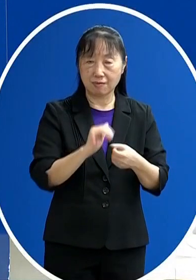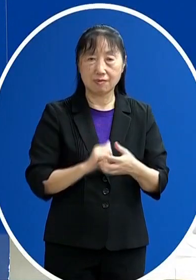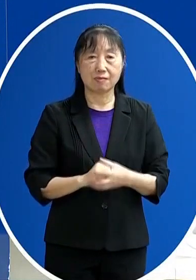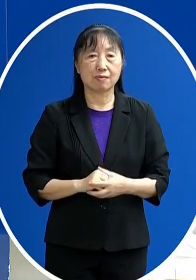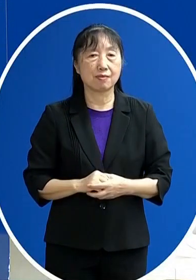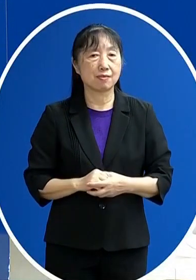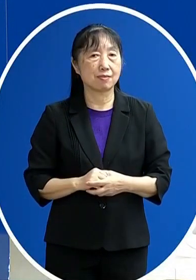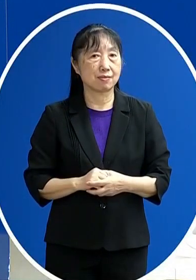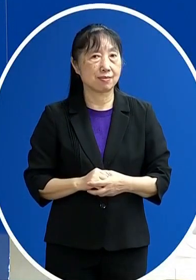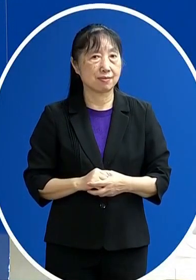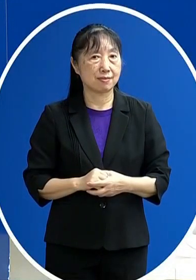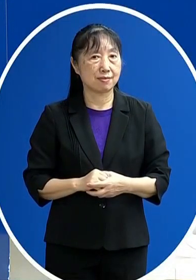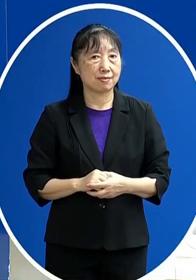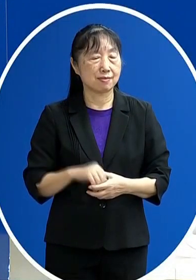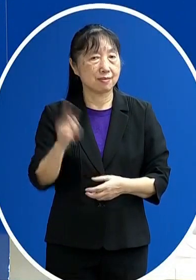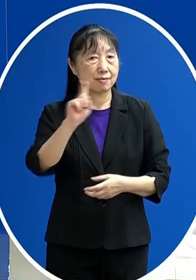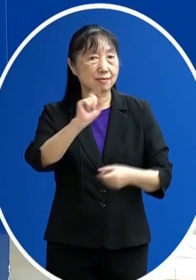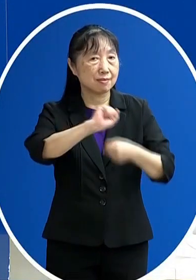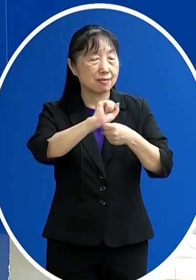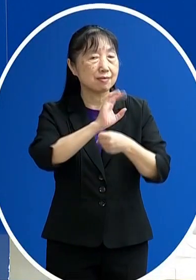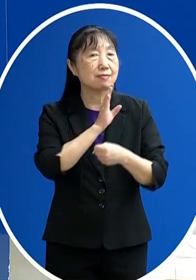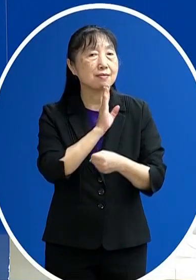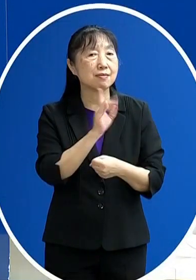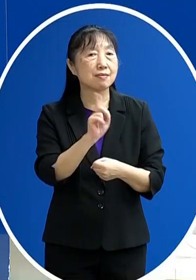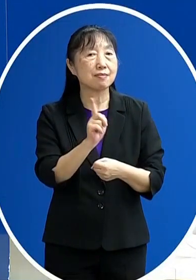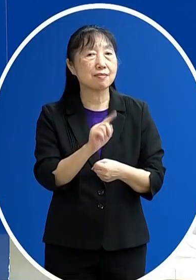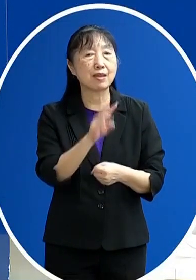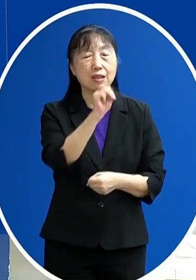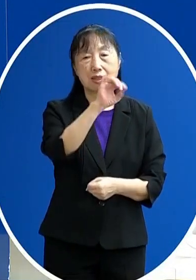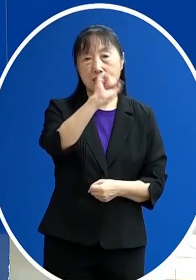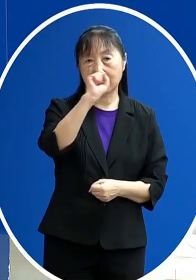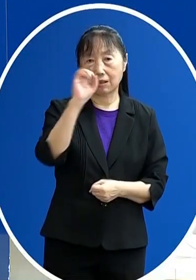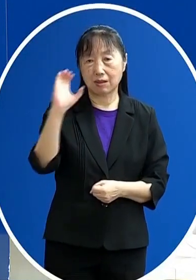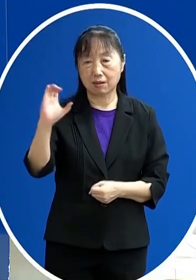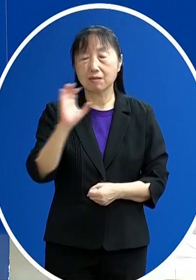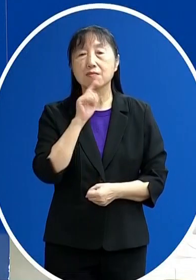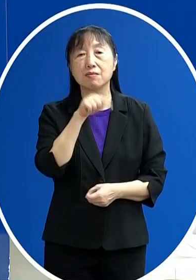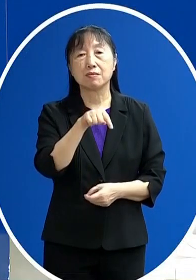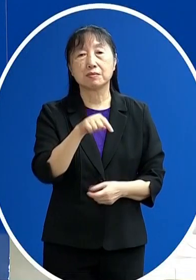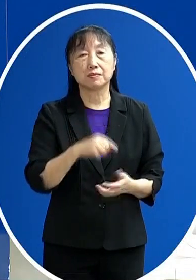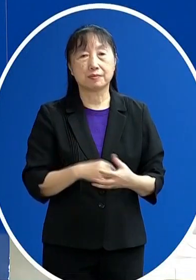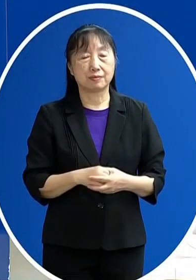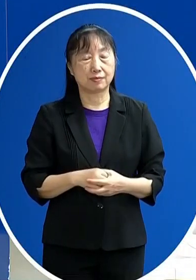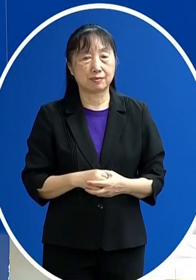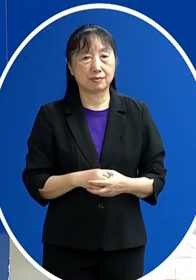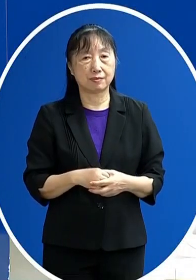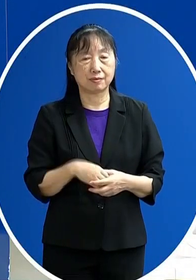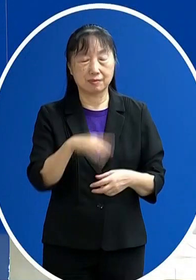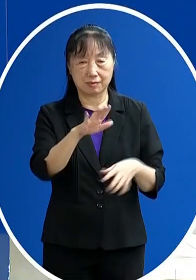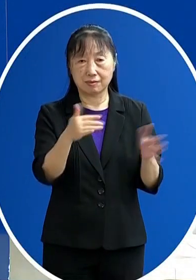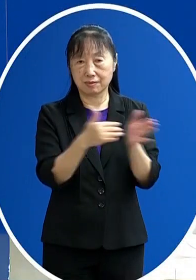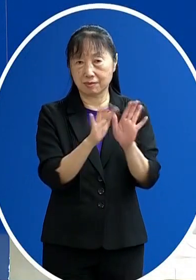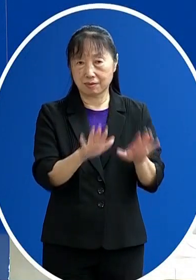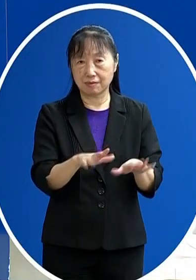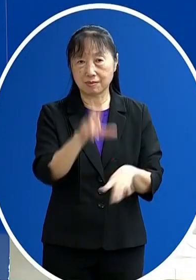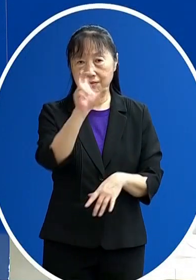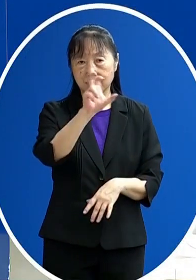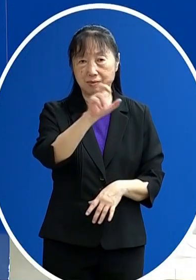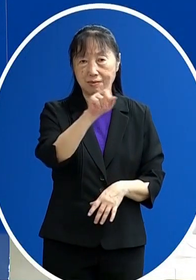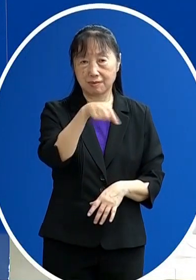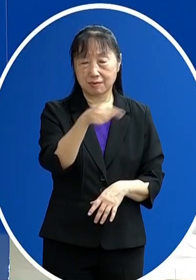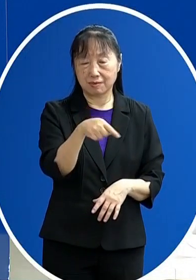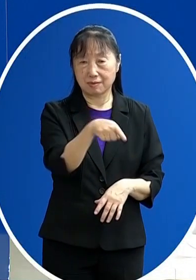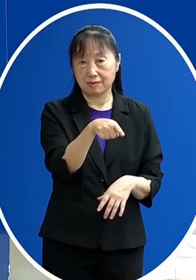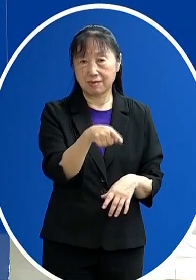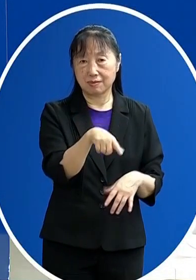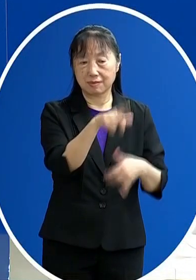势，那这主要的增加都是来自于这个 Miss C 的部分。我们的 Miss C 总共目前累积70例的儿童